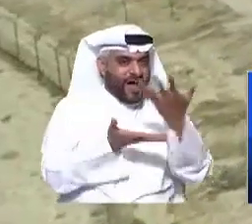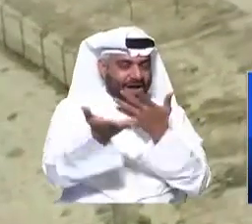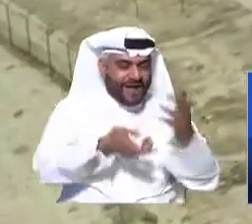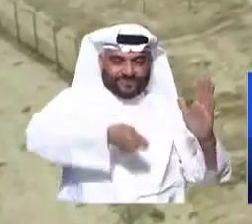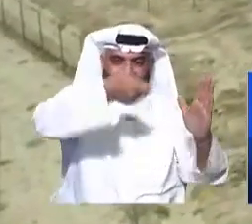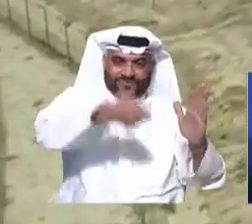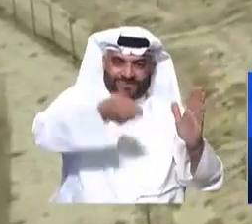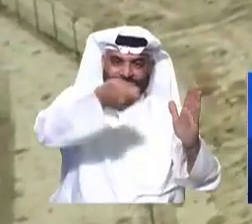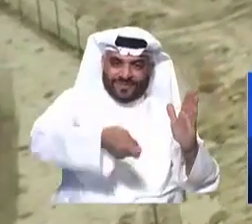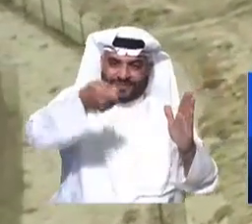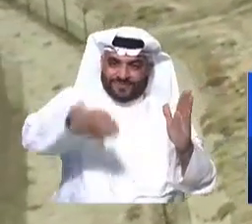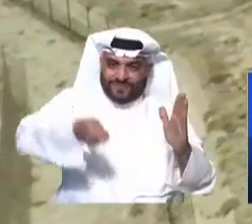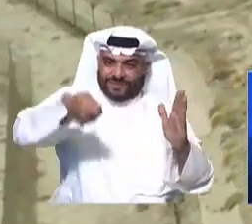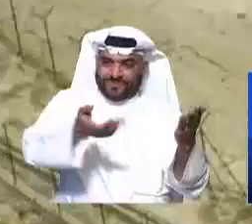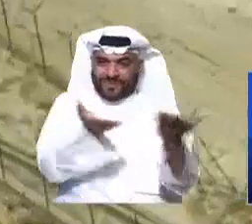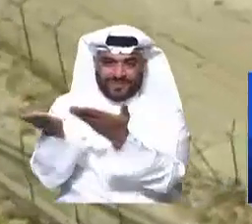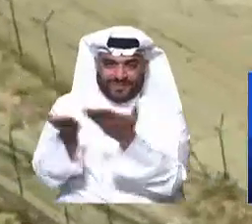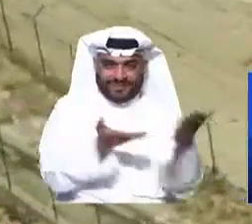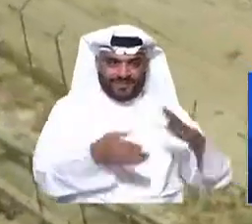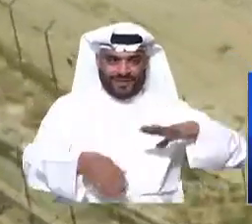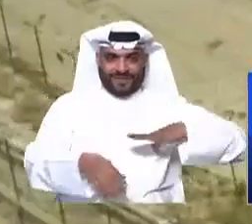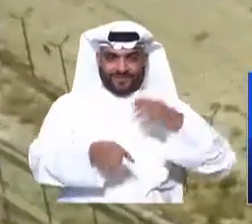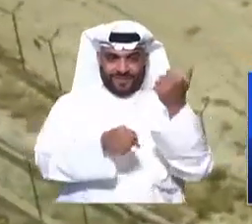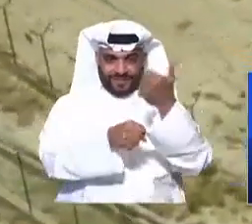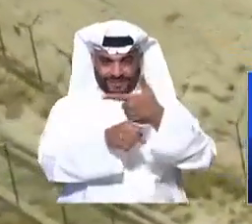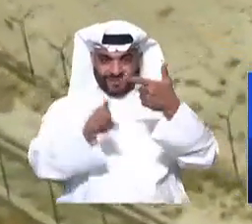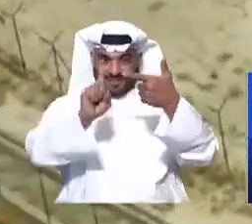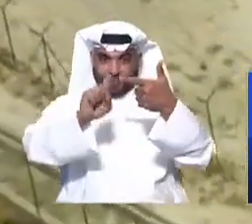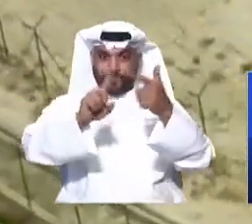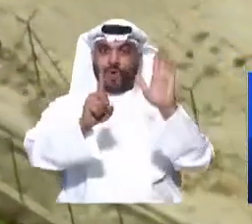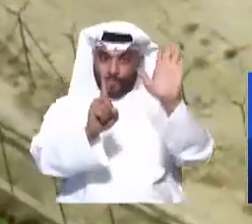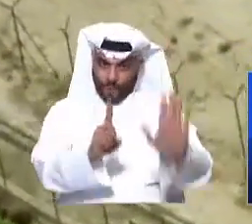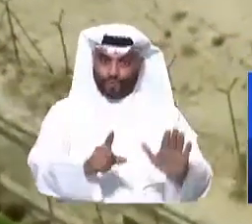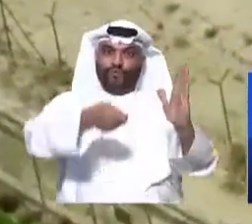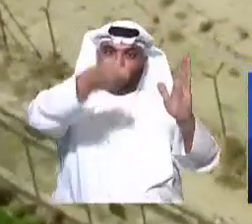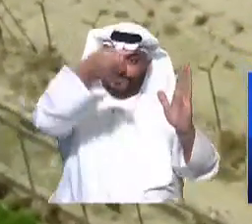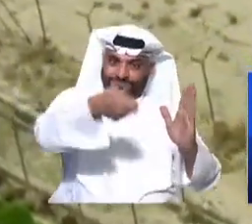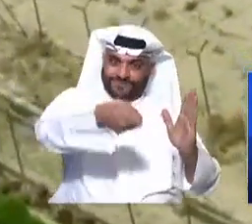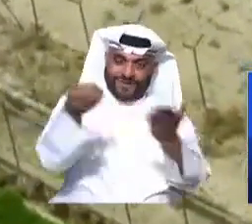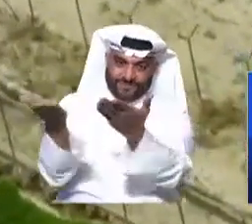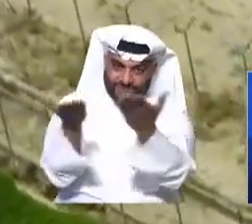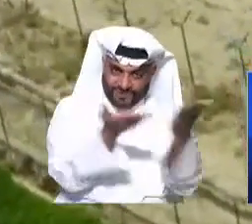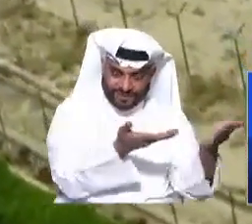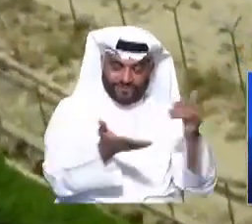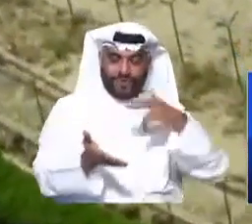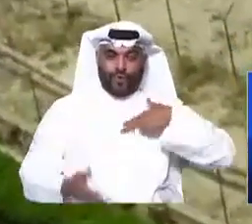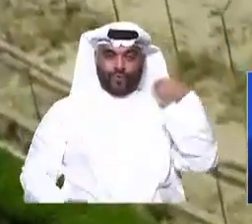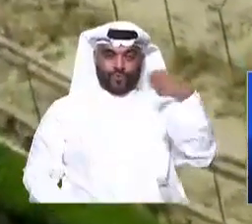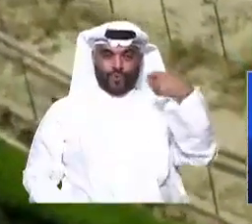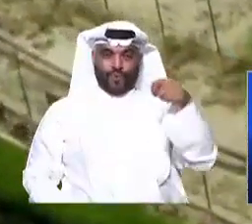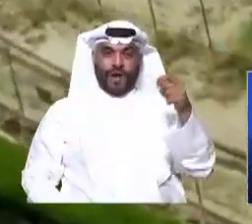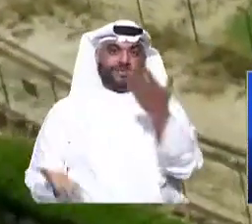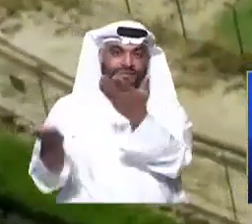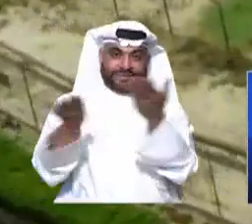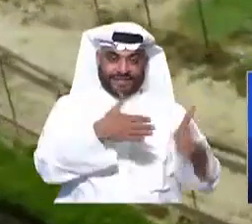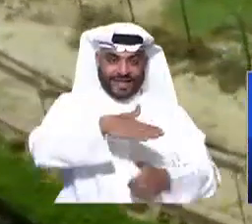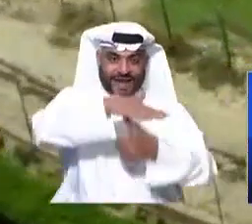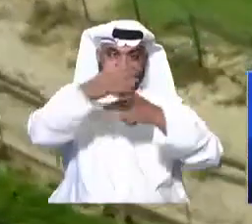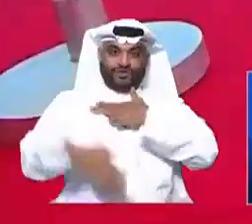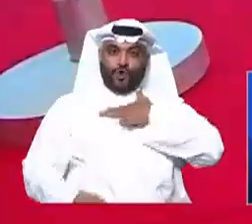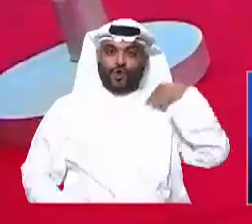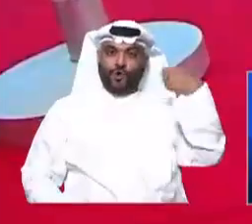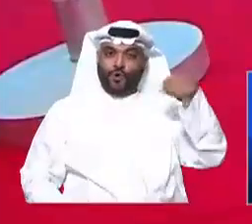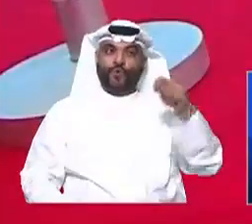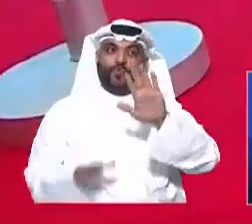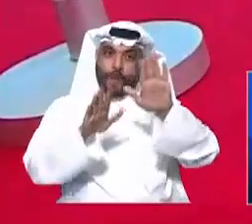وترحيب من قبل سمو ولي العهد الشيخ مشعل الأحمد الجابر الصباح حفظه الله، وسمو الشيخ صباح خالد الحمد الصباح